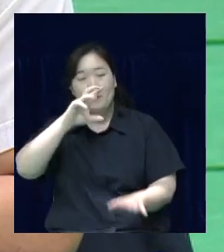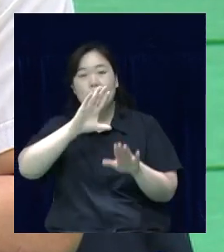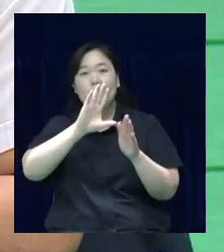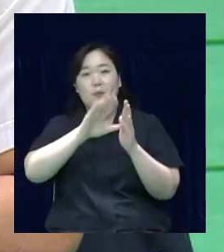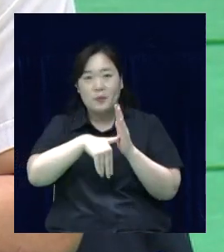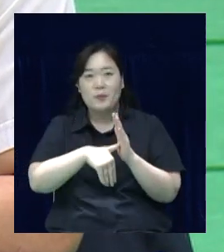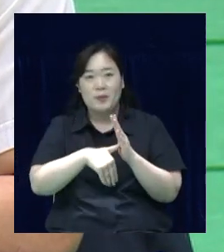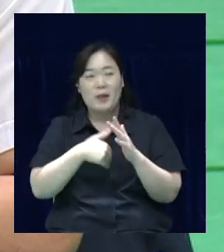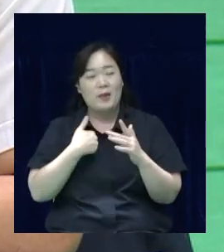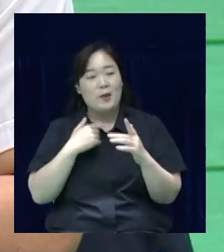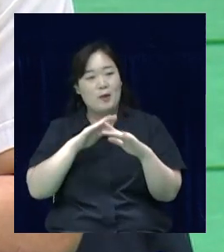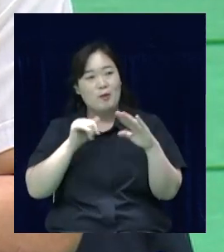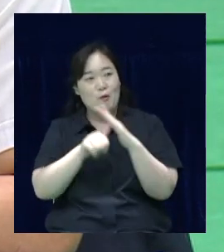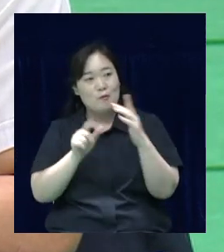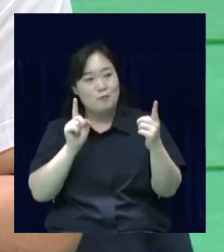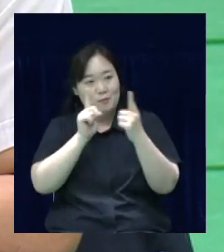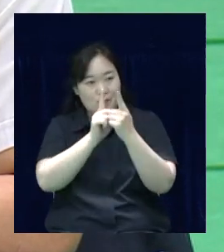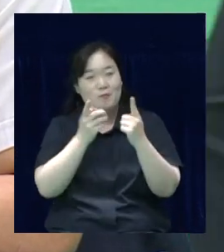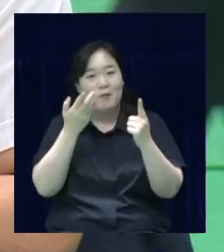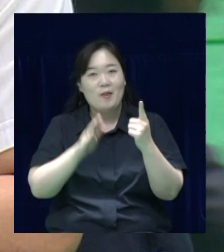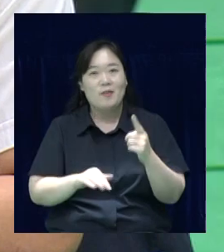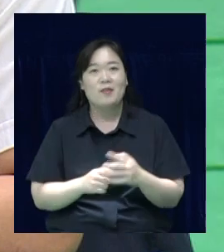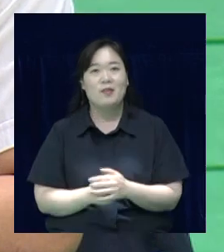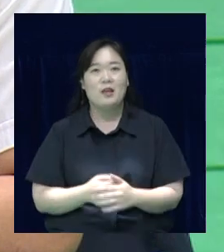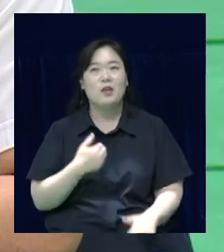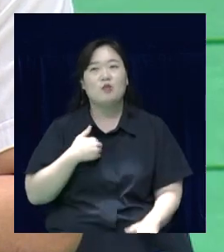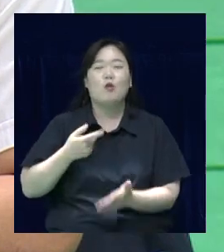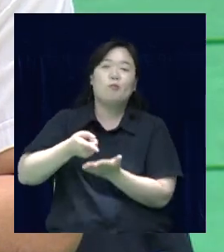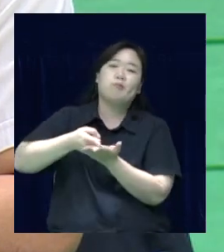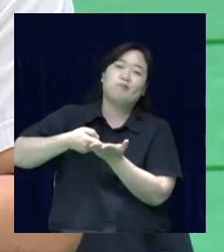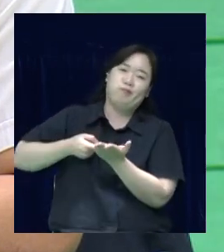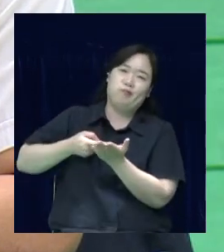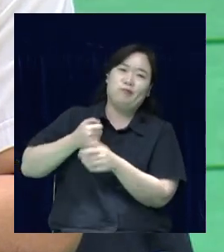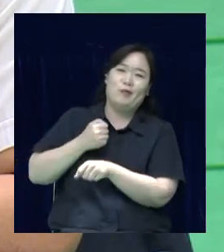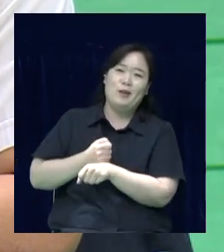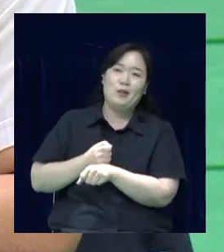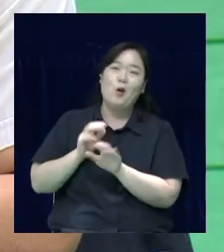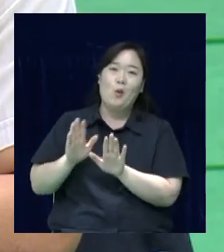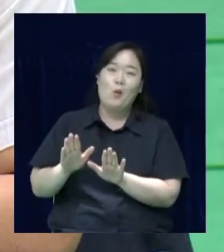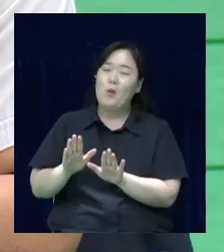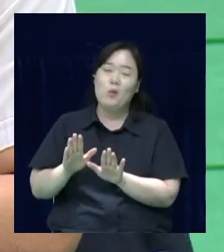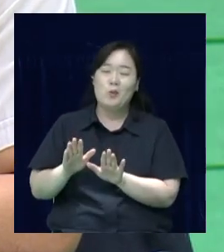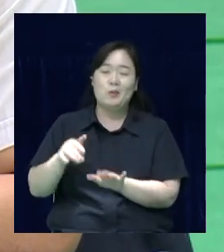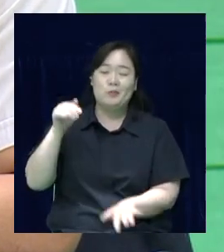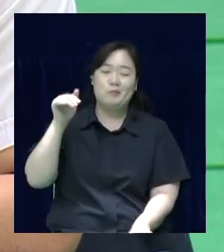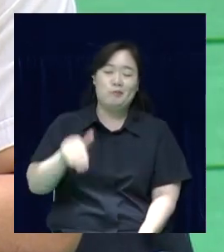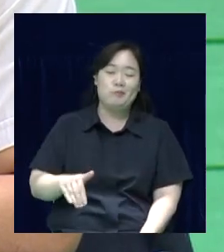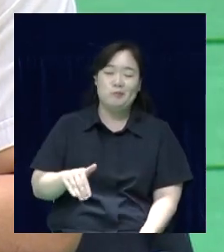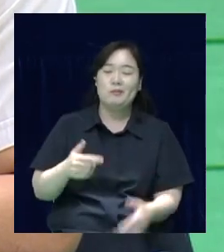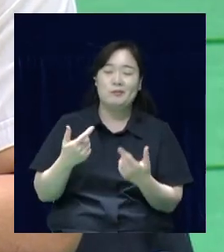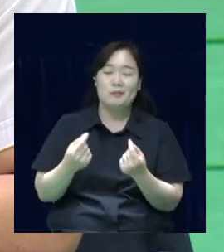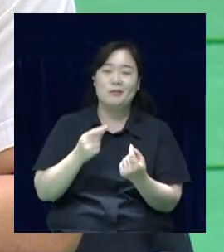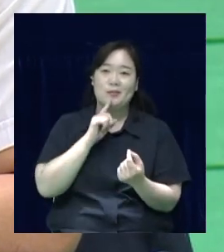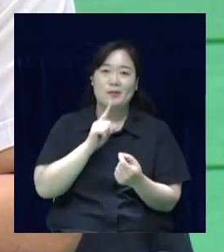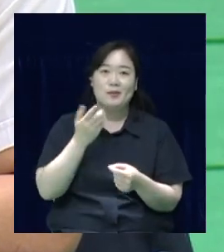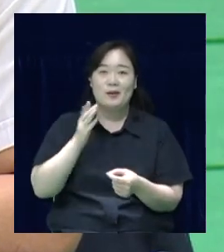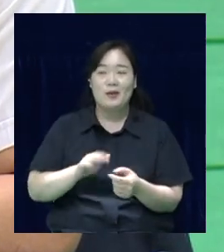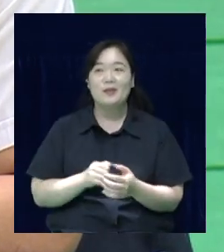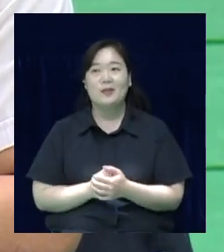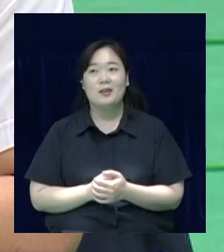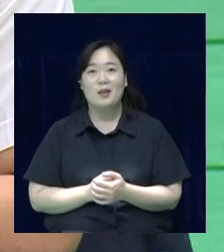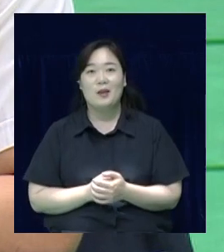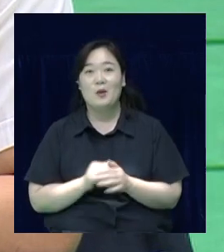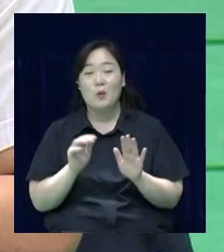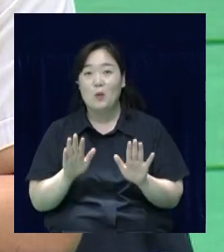선수를 만나봤었는데 맞습니다. 네. 본인이 저 수술해갖고 잘 못할 것 같다고 네, 엄살을 네. 피웠었는데 위원님께서는 전혀 그럴 것 같지